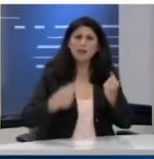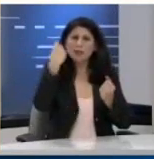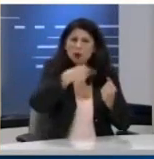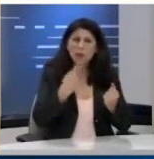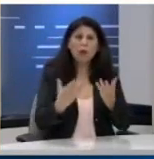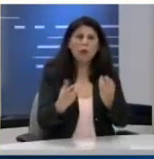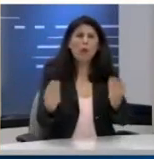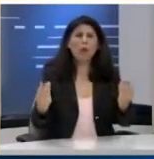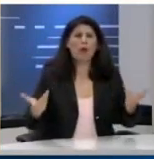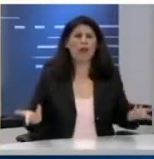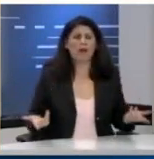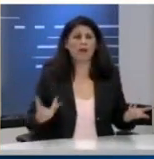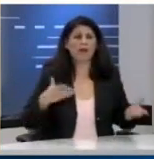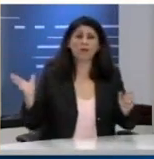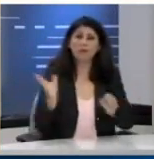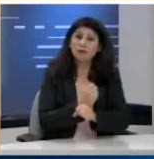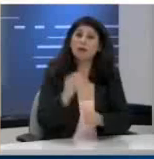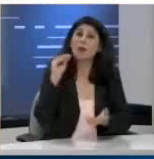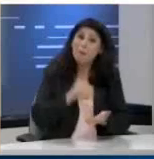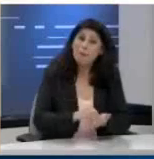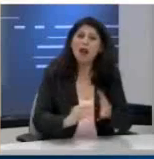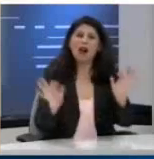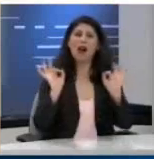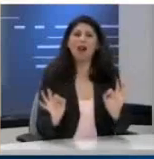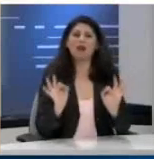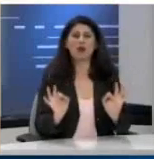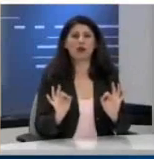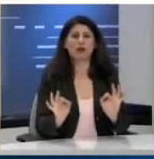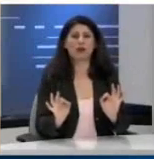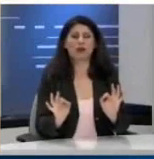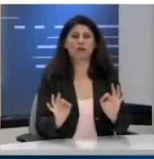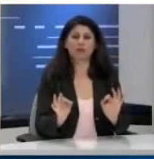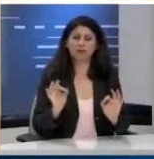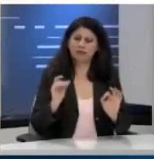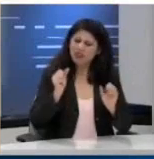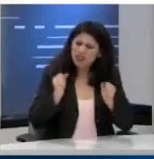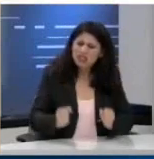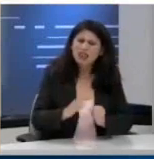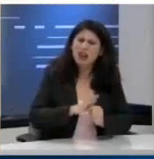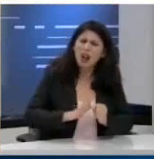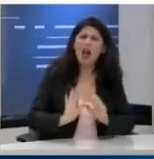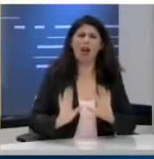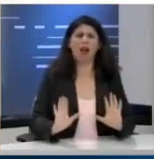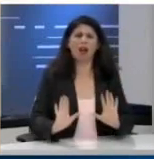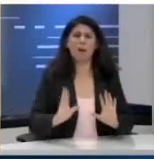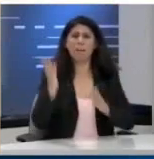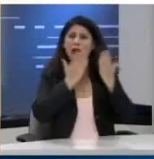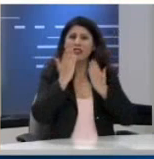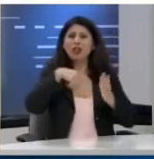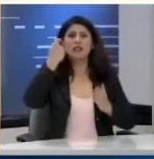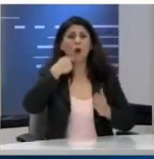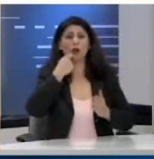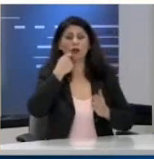προσωπικό. Καταφέραμε να ξαναφέρουμε την κανονικότητα, τα στοιχειώδη για τους μαθητές και τους γονείς